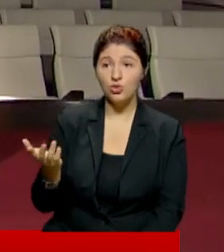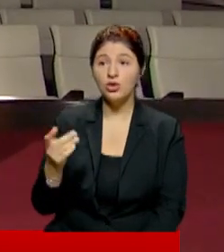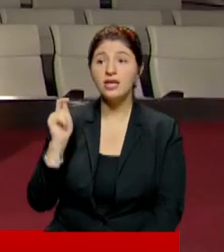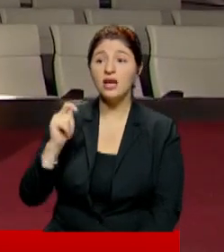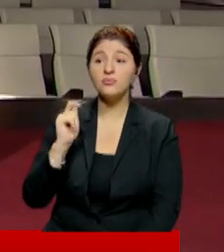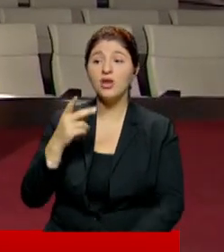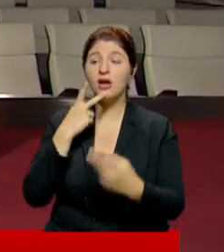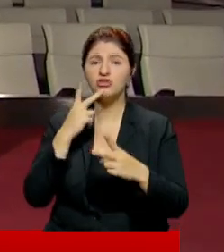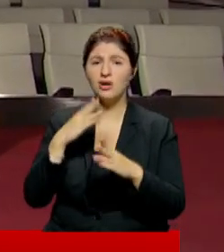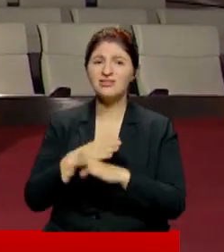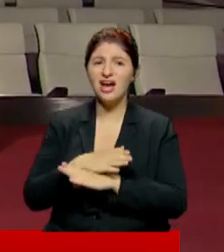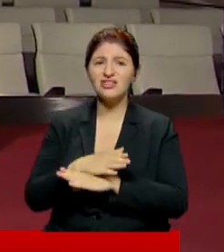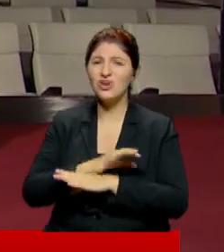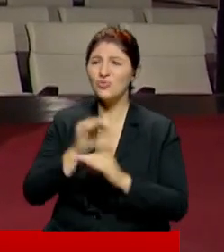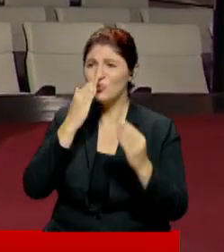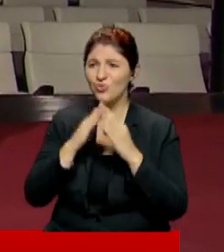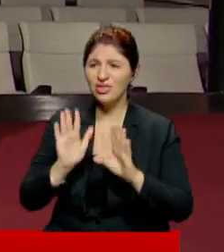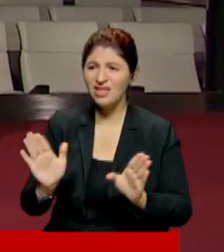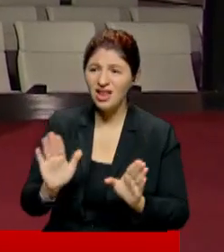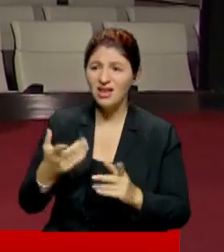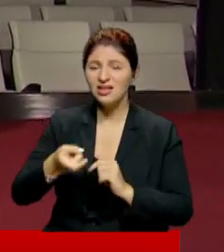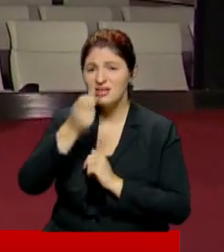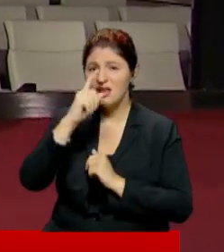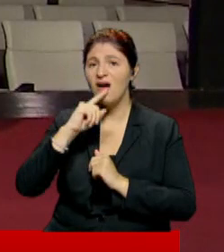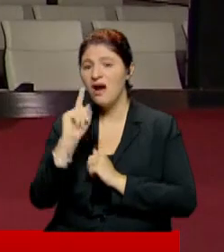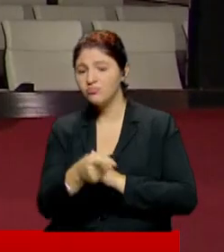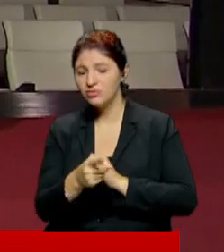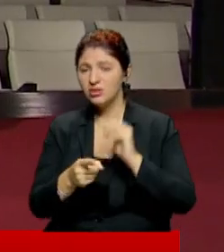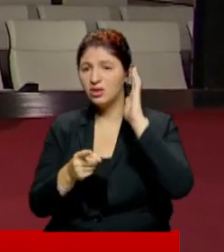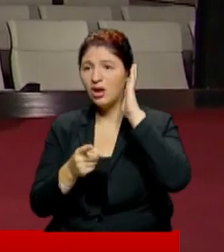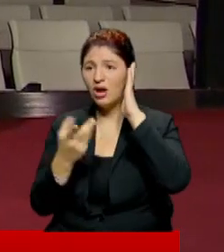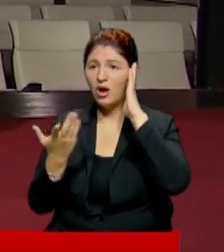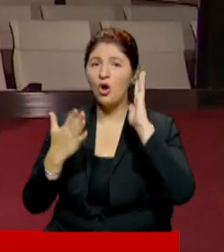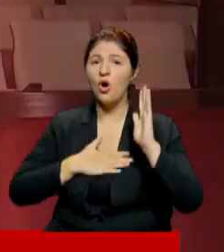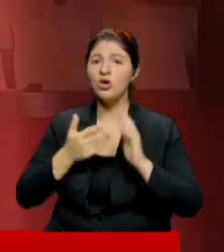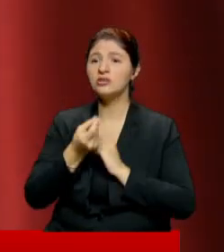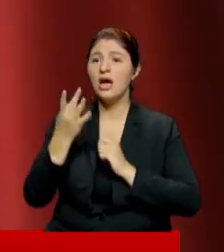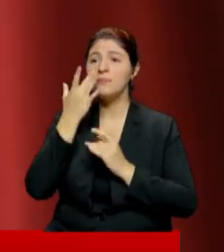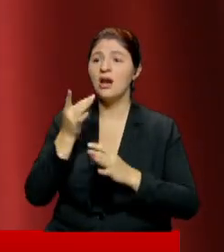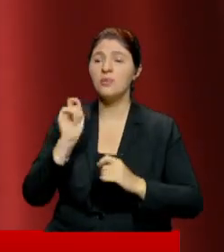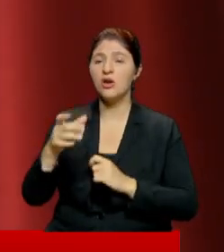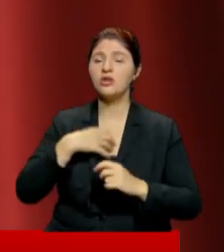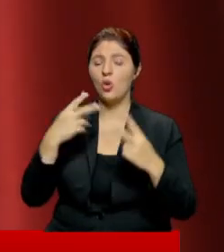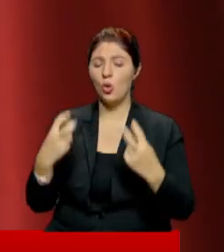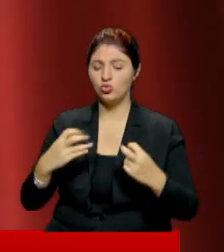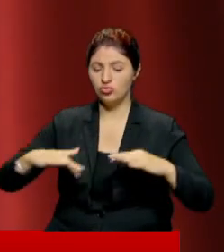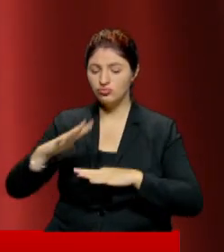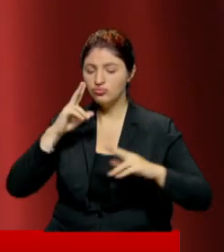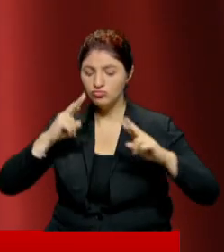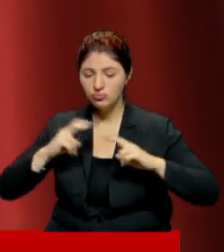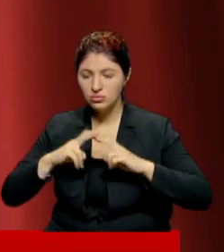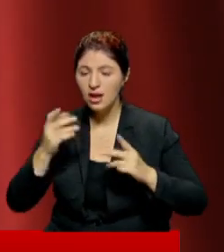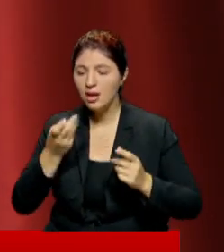Kurumu'nun yaptığı açıklamalar gerçekçi açıklamalar değil yani saraydan talimat alıyor sonra ön rakamlar belirleniyor kendileri oturuyorlar